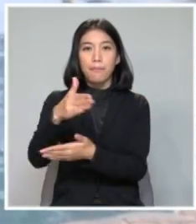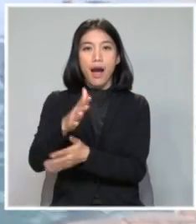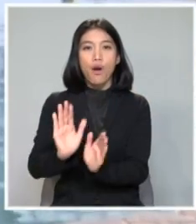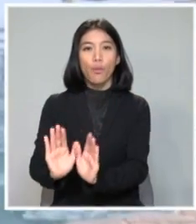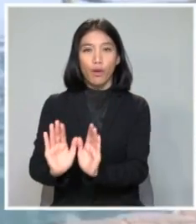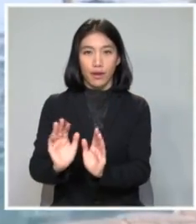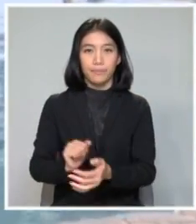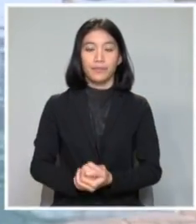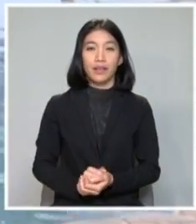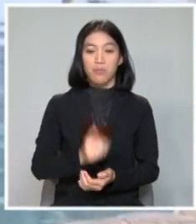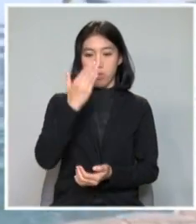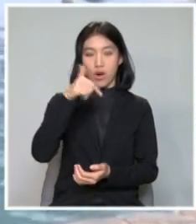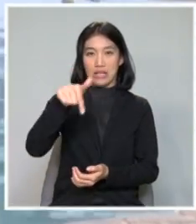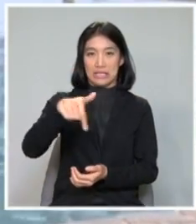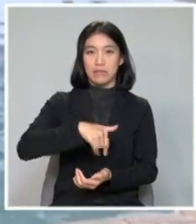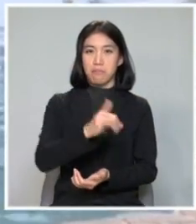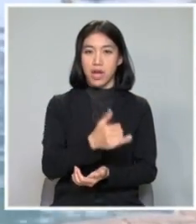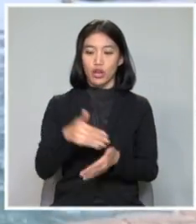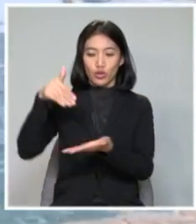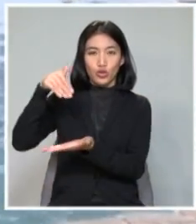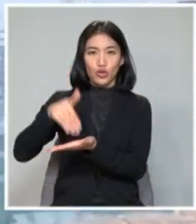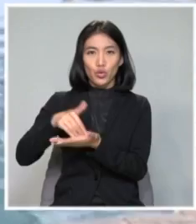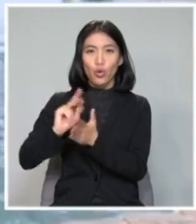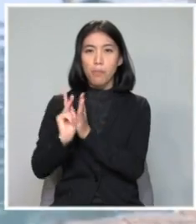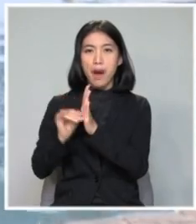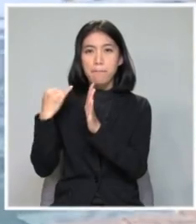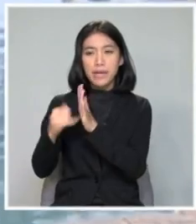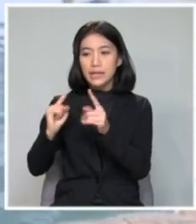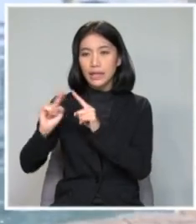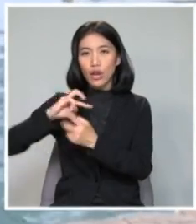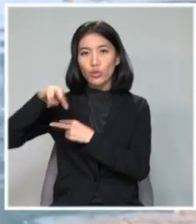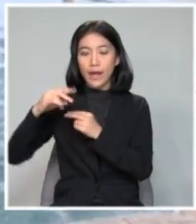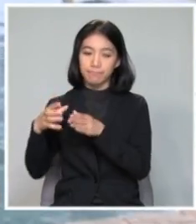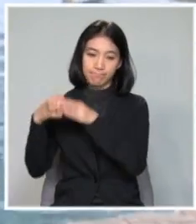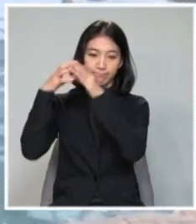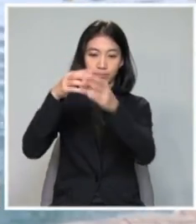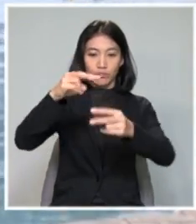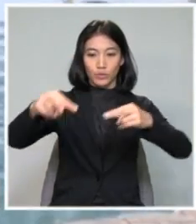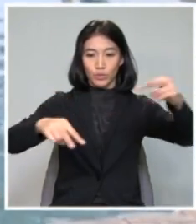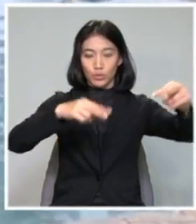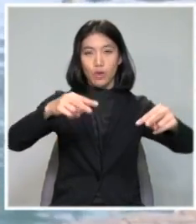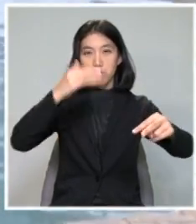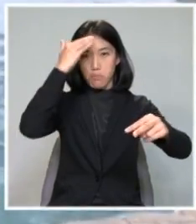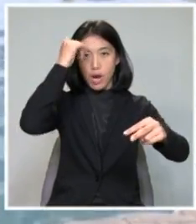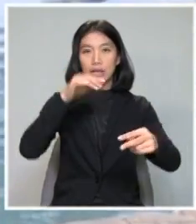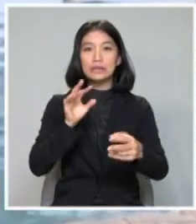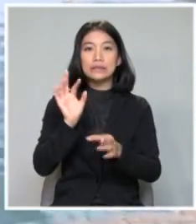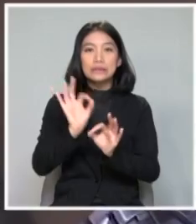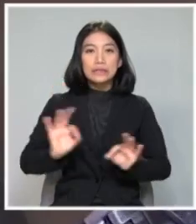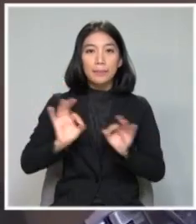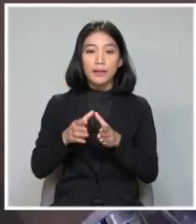หมายลงพื้นที่ปูพรมเข้าตรวจสอบความเรียบร้อยและมาตรฐานของแพปลาภายใต้แนวคิดย่ำเท้าเข้าท่าครับ